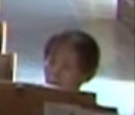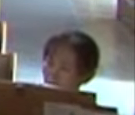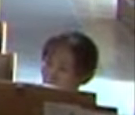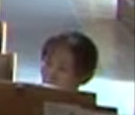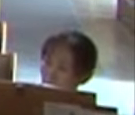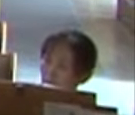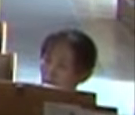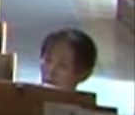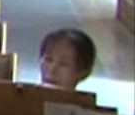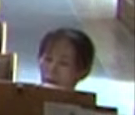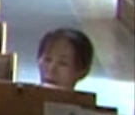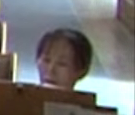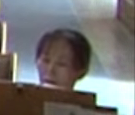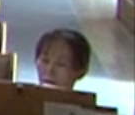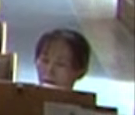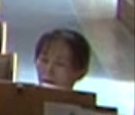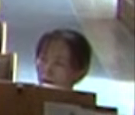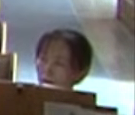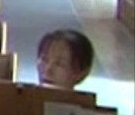믿음이